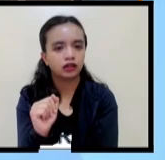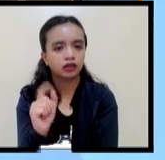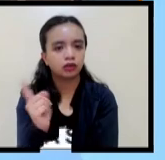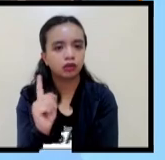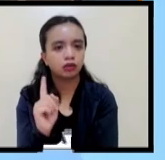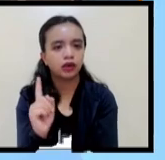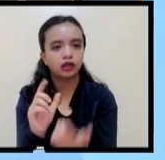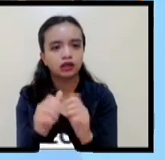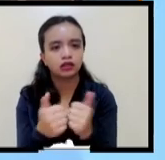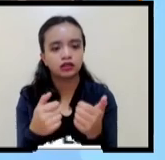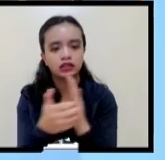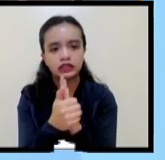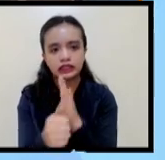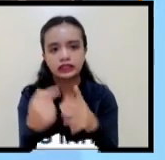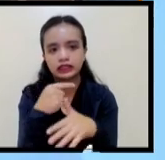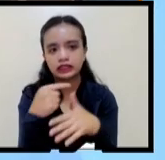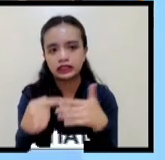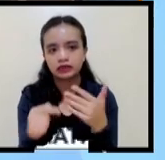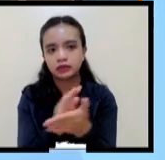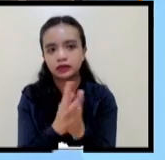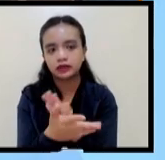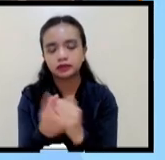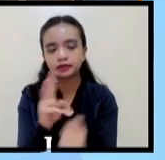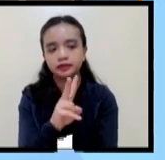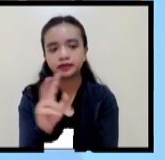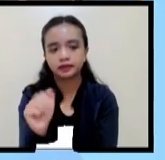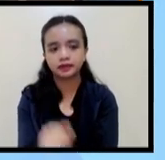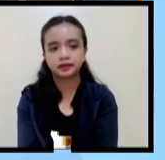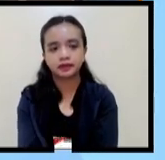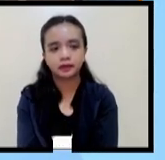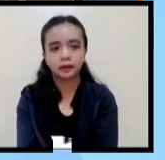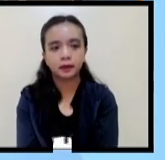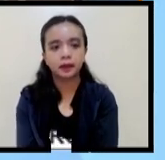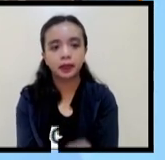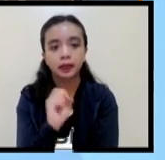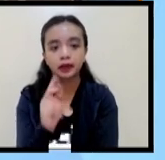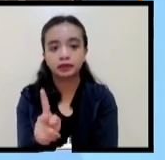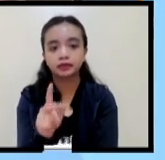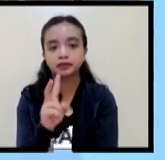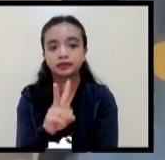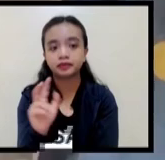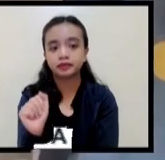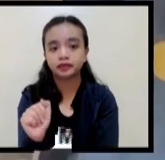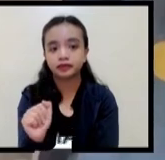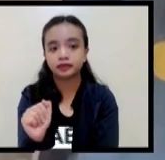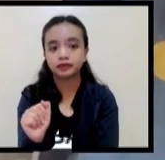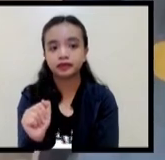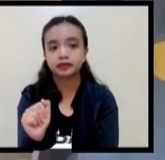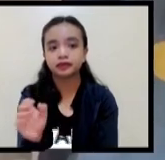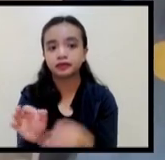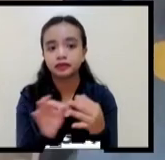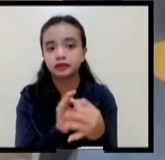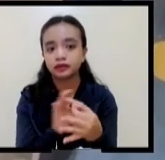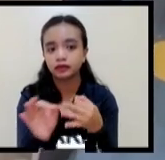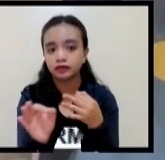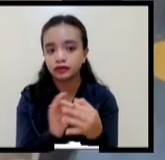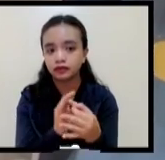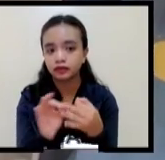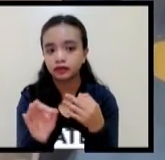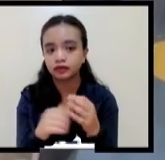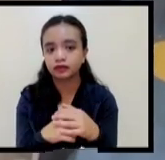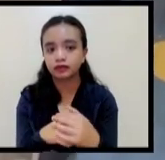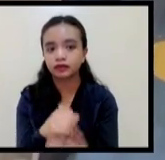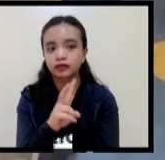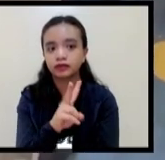isang virtual assistant? Okay po. So virtual assistant muna. So explaining the virtual assistant. So